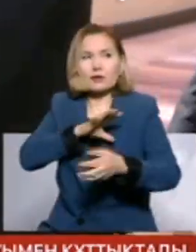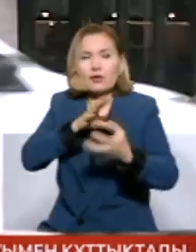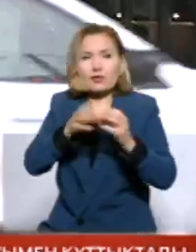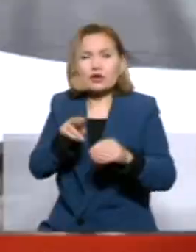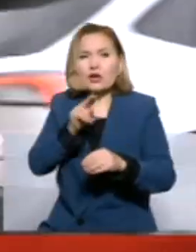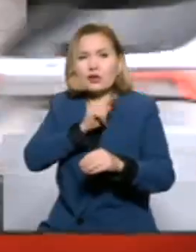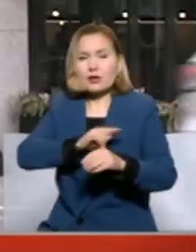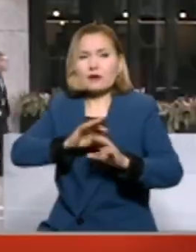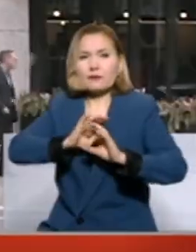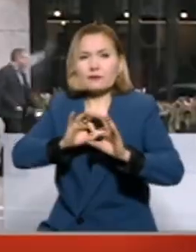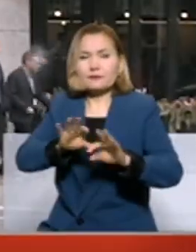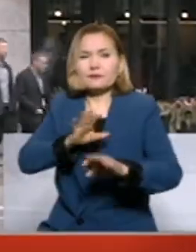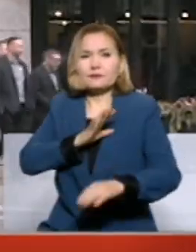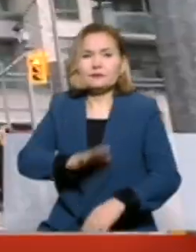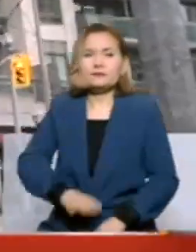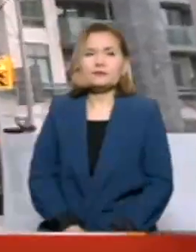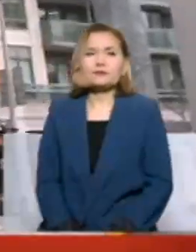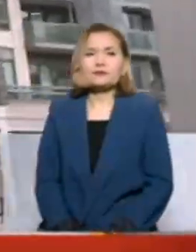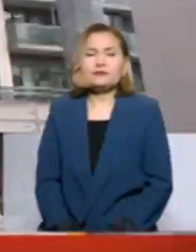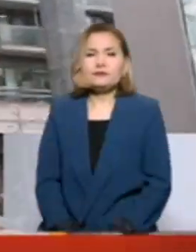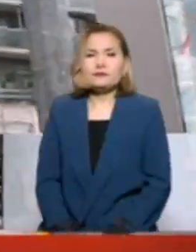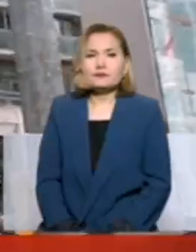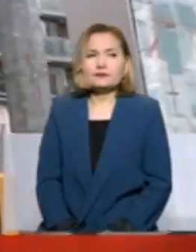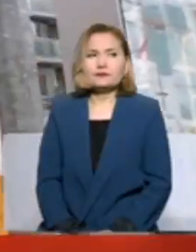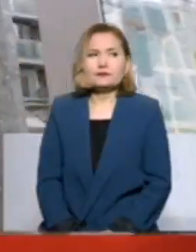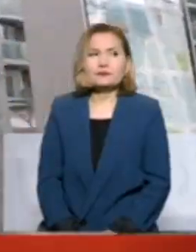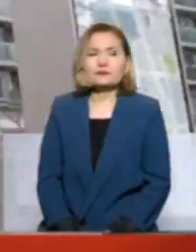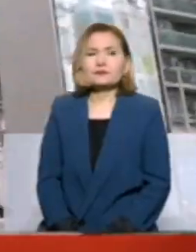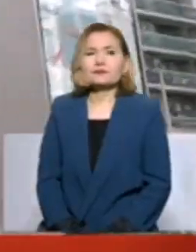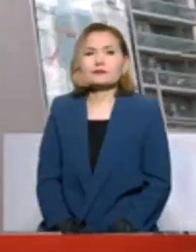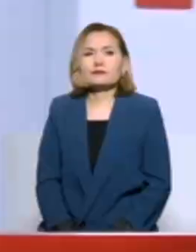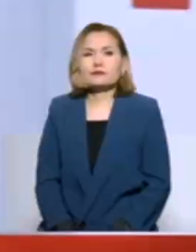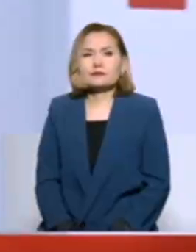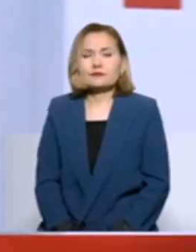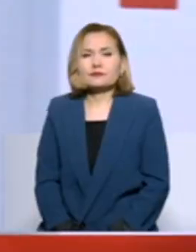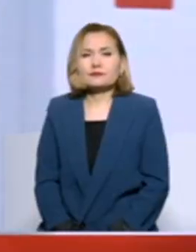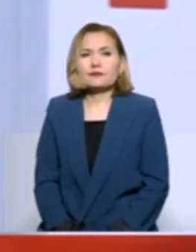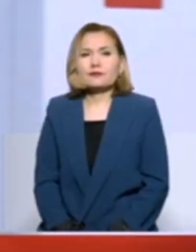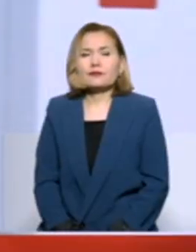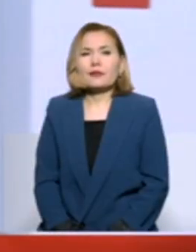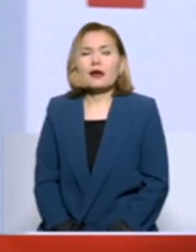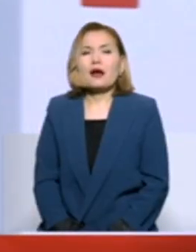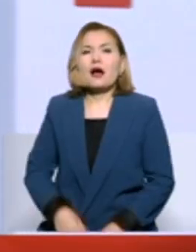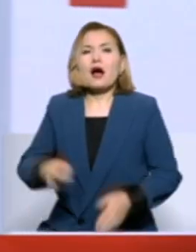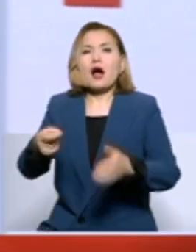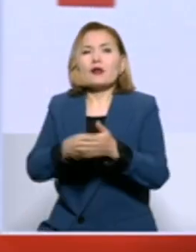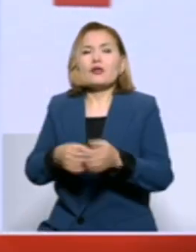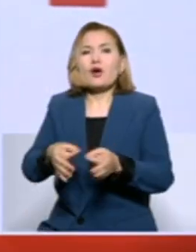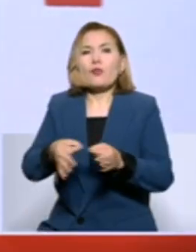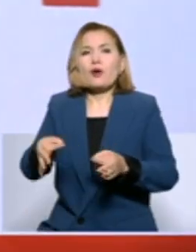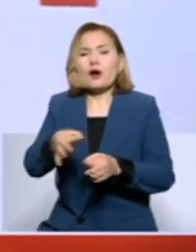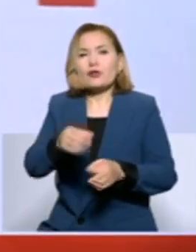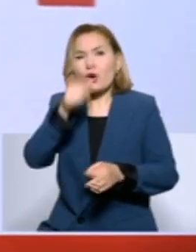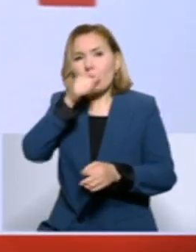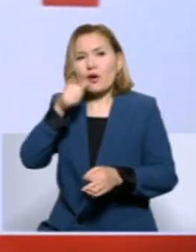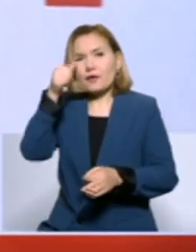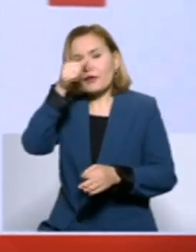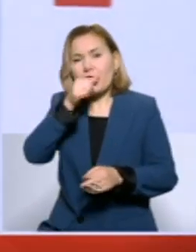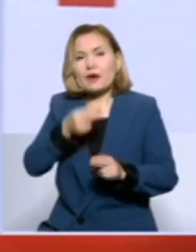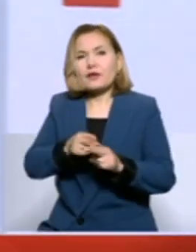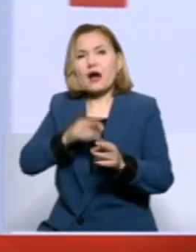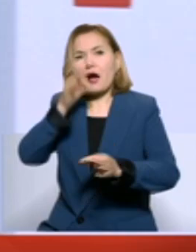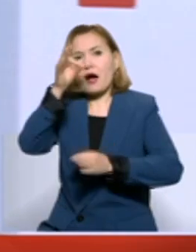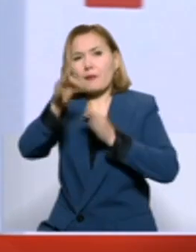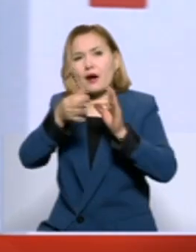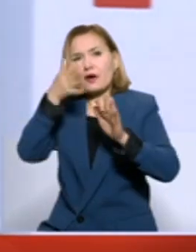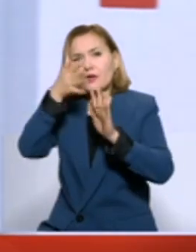жатыр. Жалғас Әдебекұлы, Канада, Торонто. Елге оралса, Қарағанды облысында өткен жылы ғарыштық